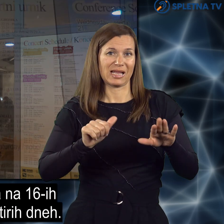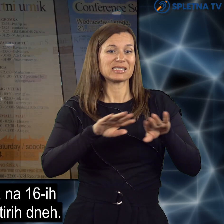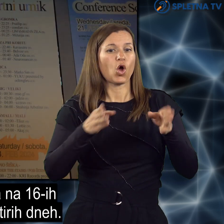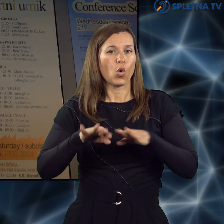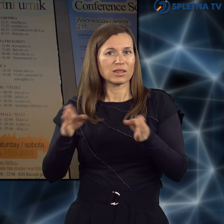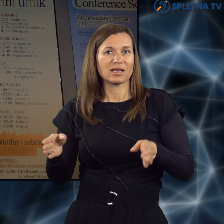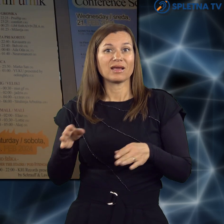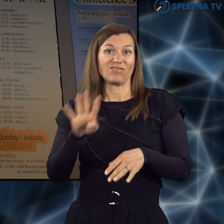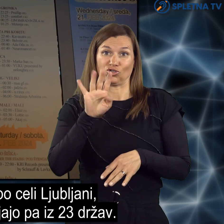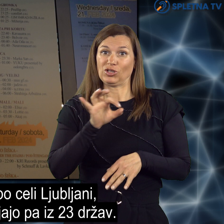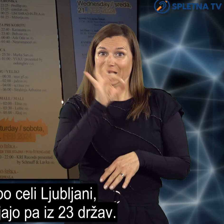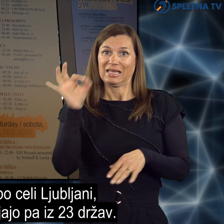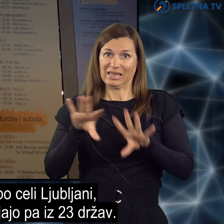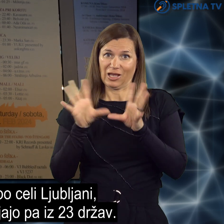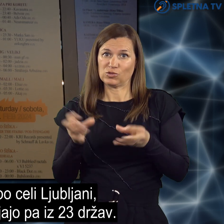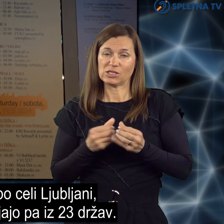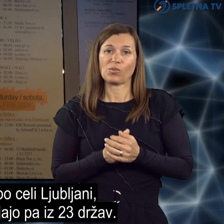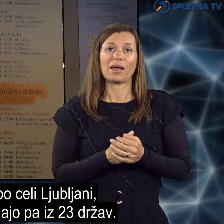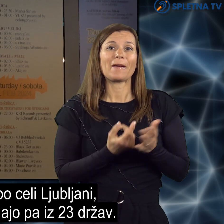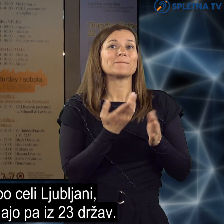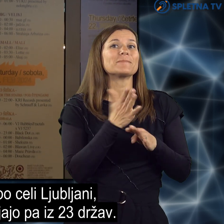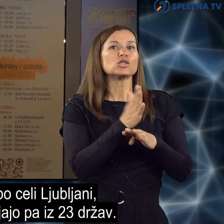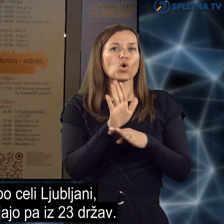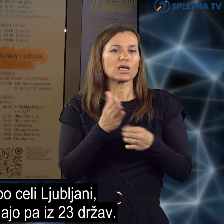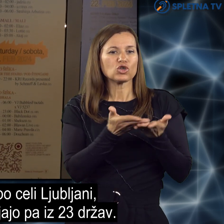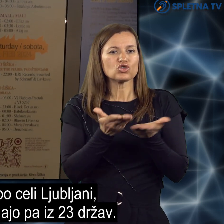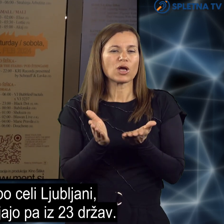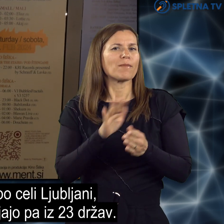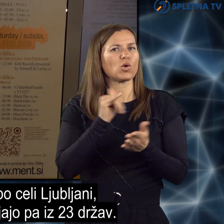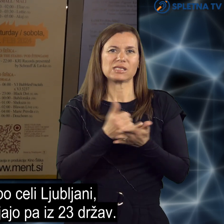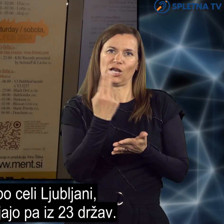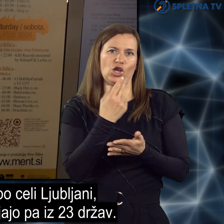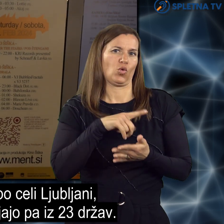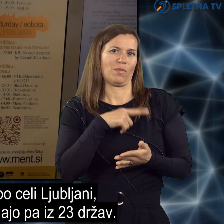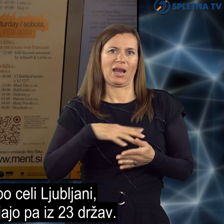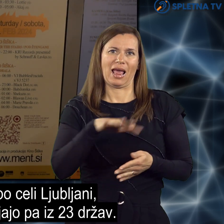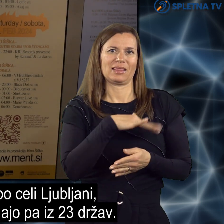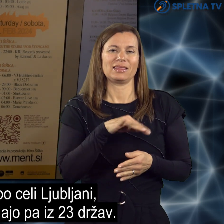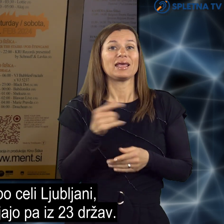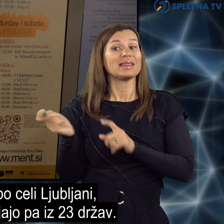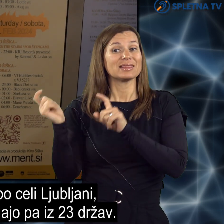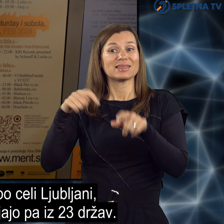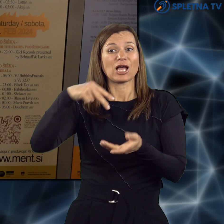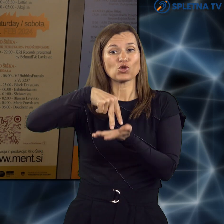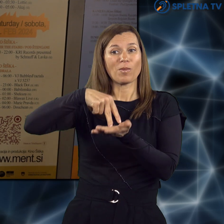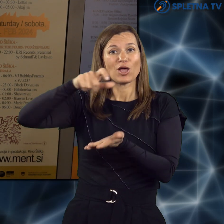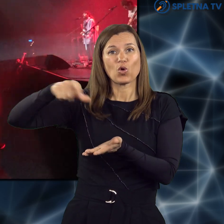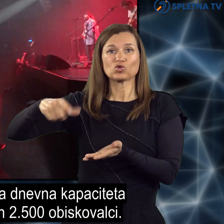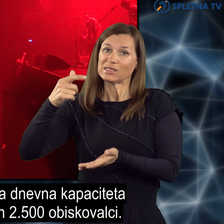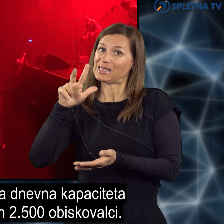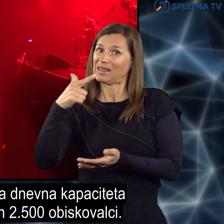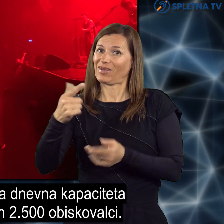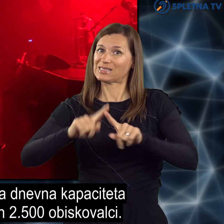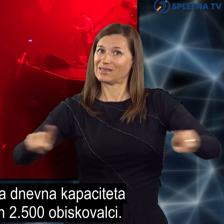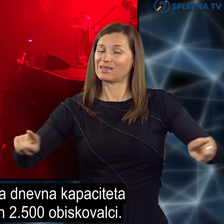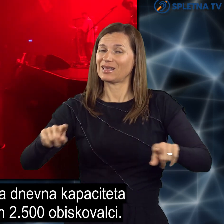dneh. Prizorišča so po celi Ljubljani, nastopajoči prihajajo pa iz 23 držav. V